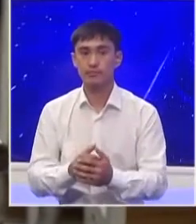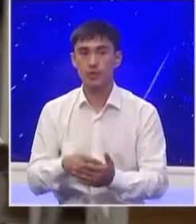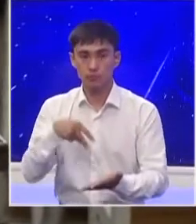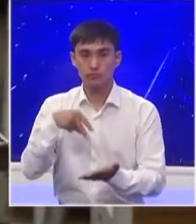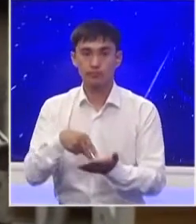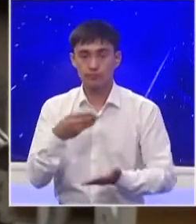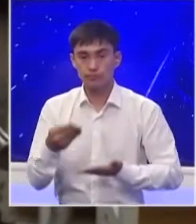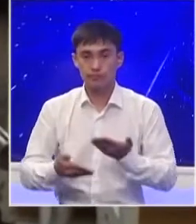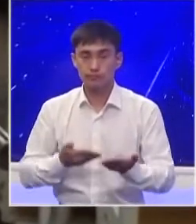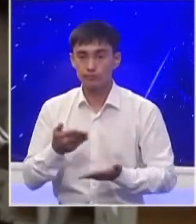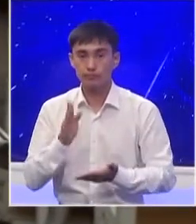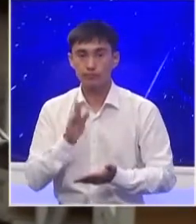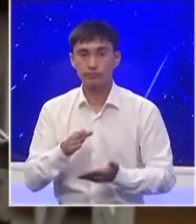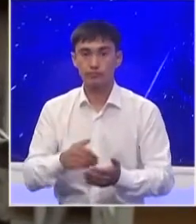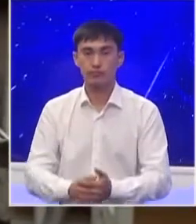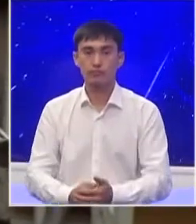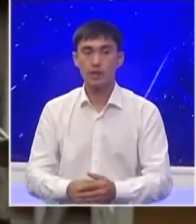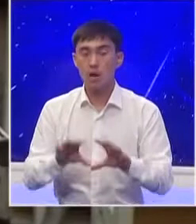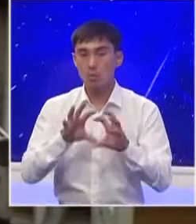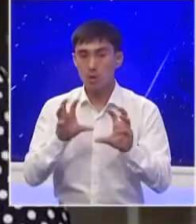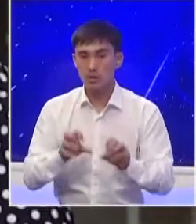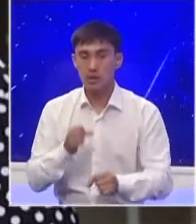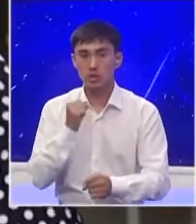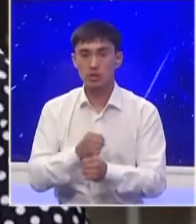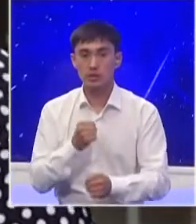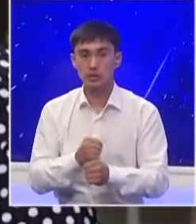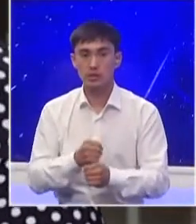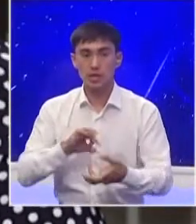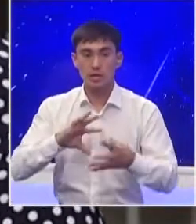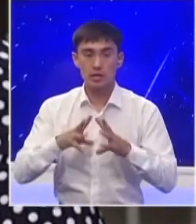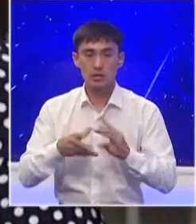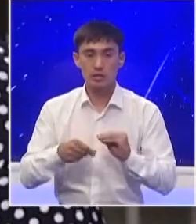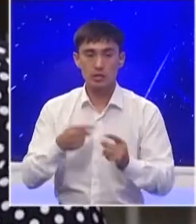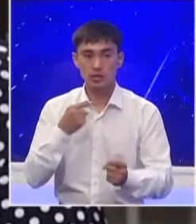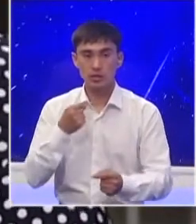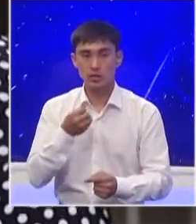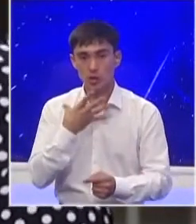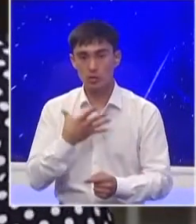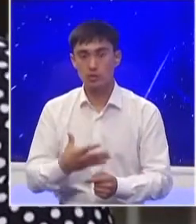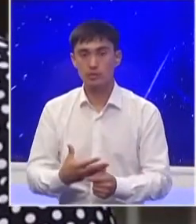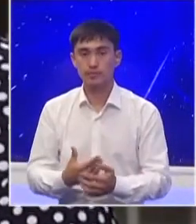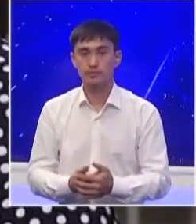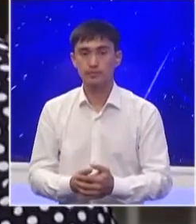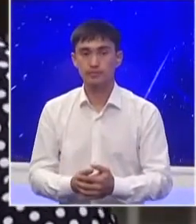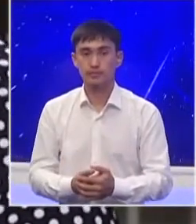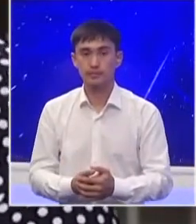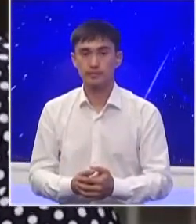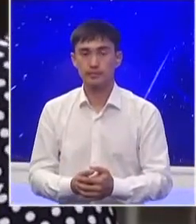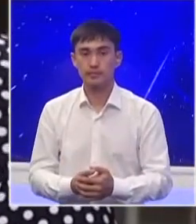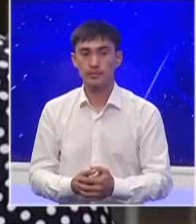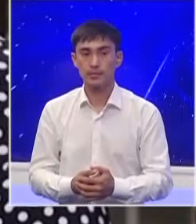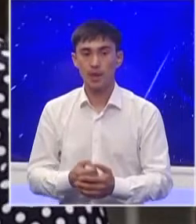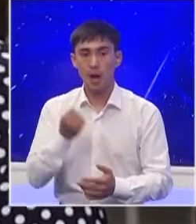екен, жүріп кетсе екен деп массаж жасай. Нәтиже жаман емес. Ата